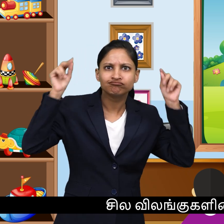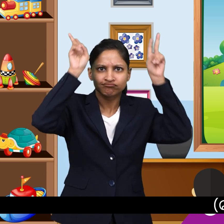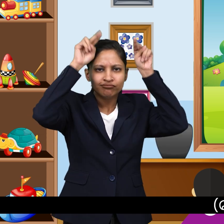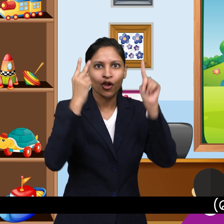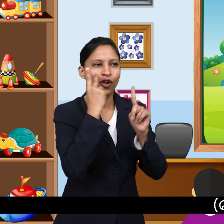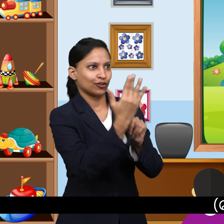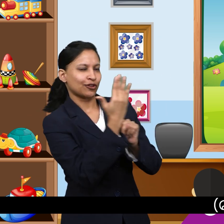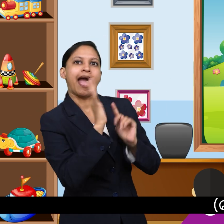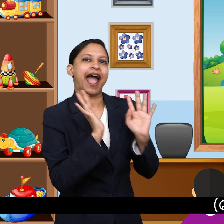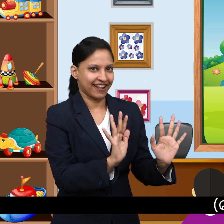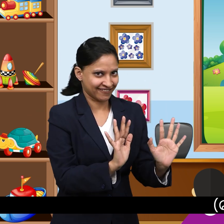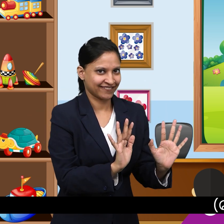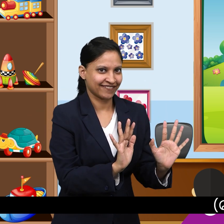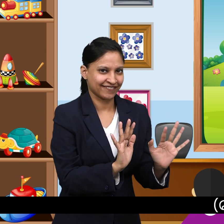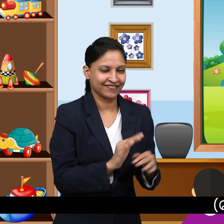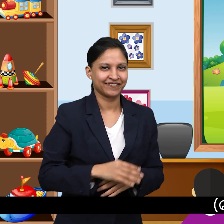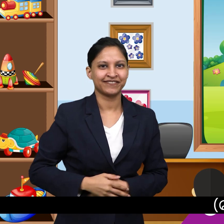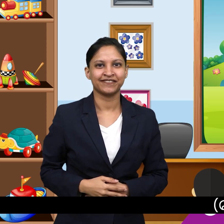முடியும், அதாவது தெரியும்.